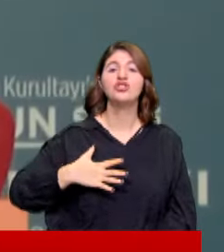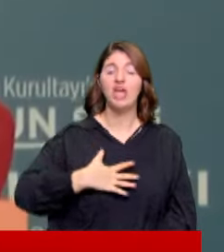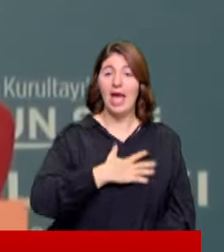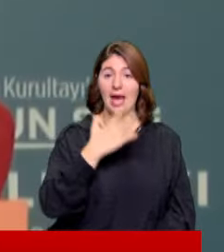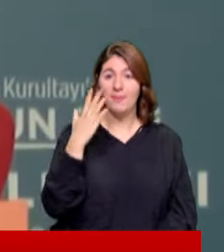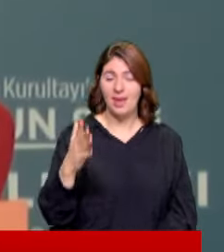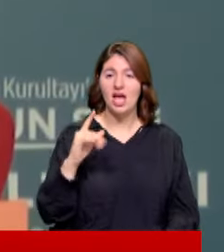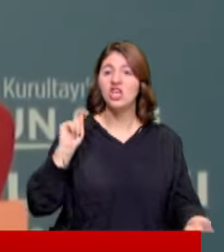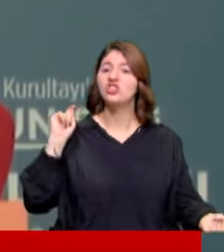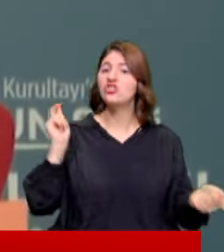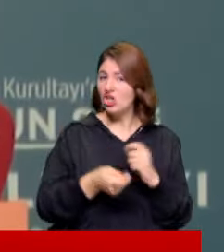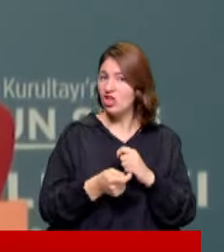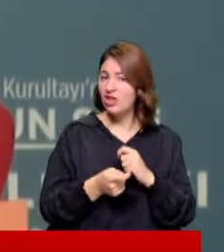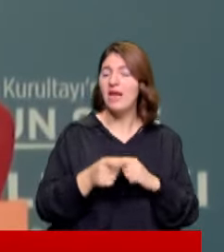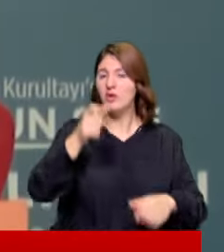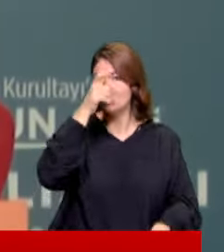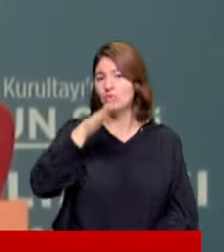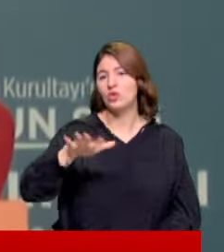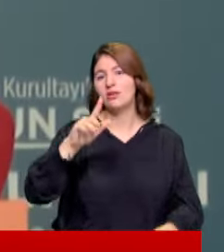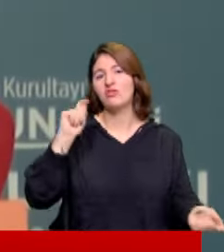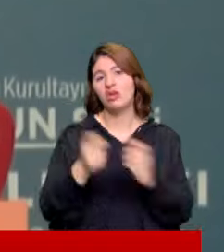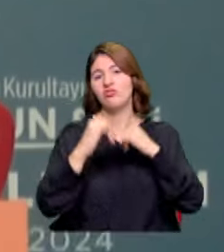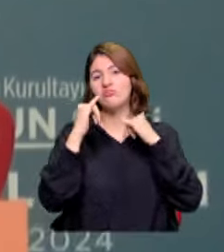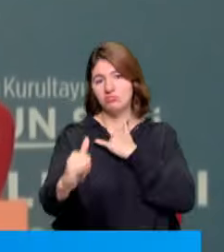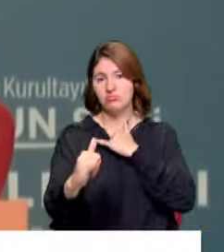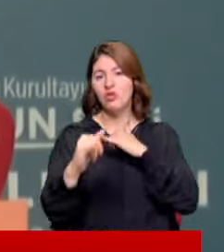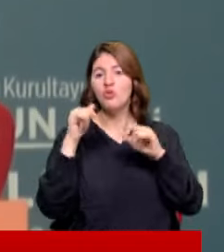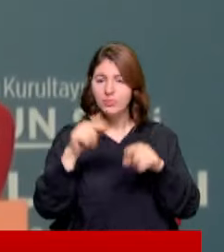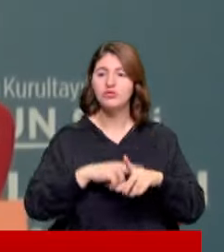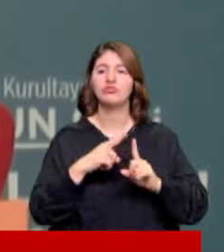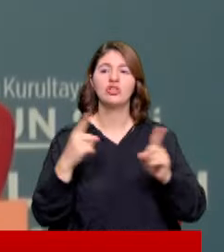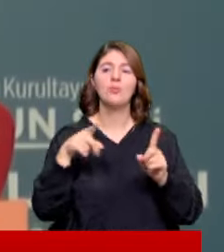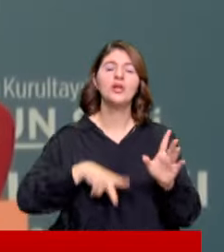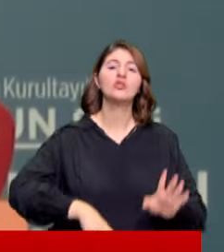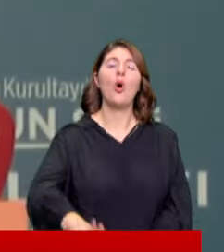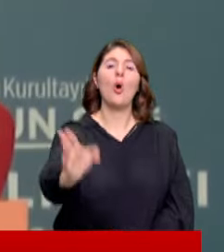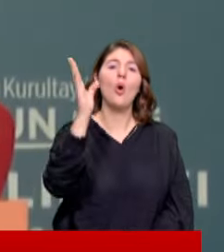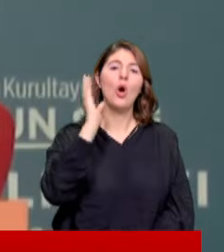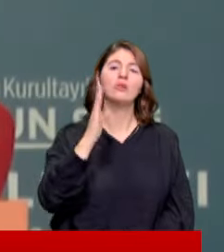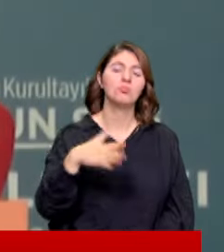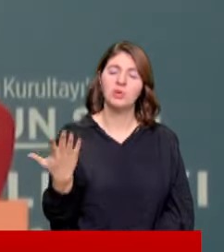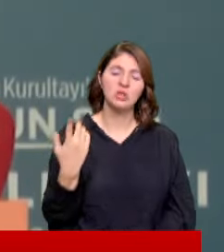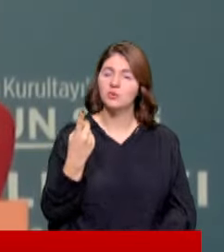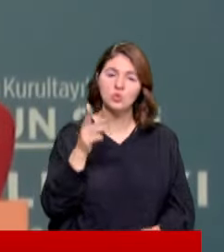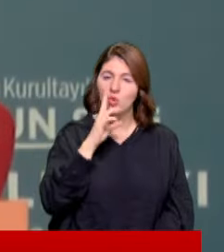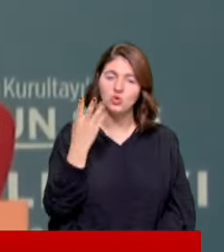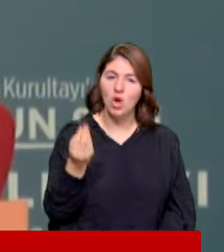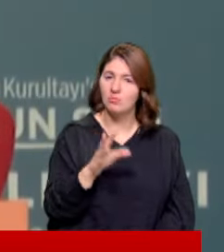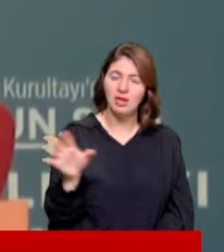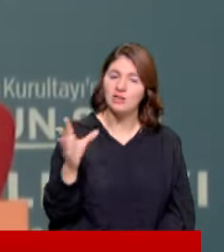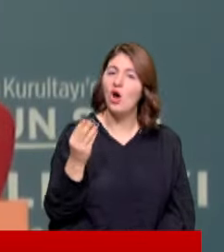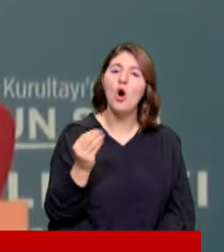Partisi değişecek ve Türkiye'de değişecek. Bu sürecin, bu yolculuğun başka bir sonucu